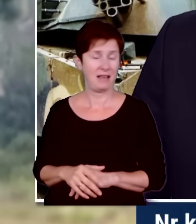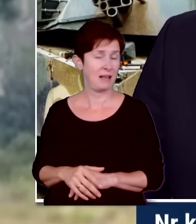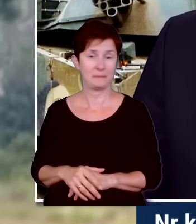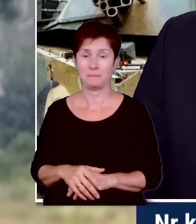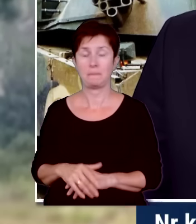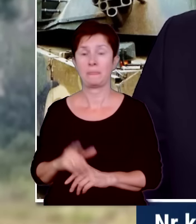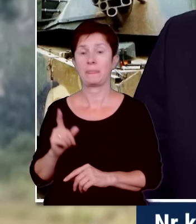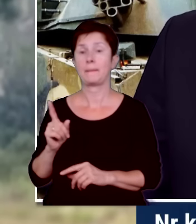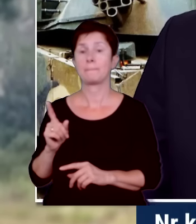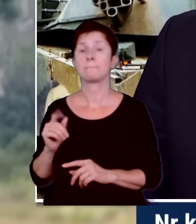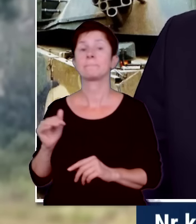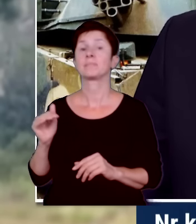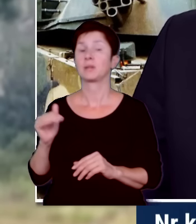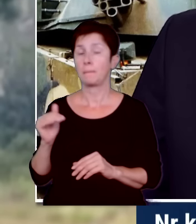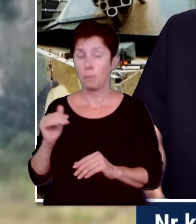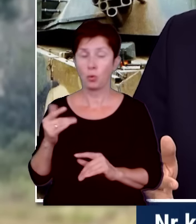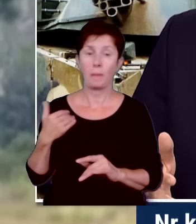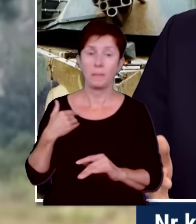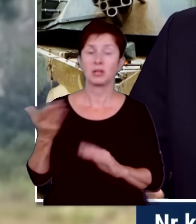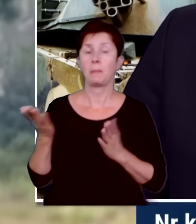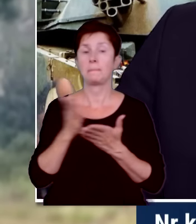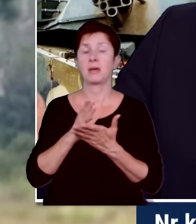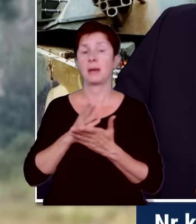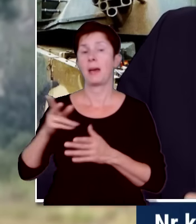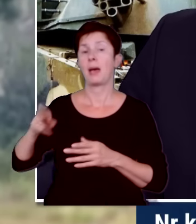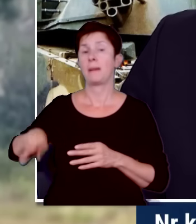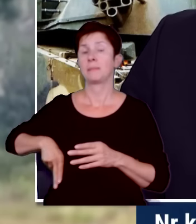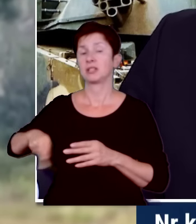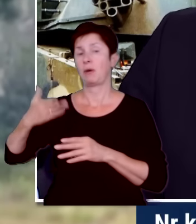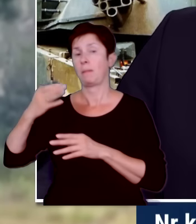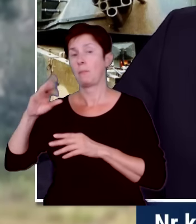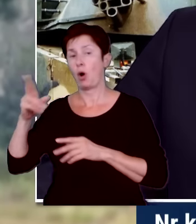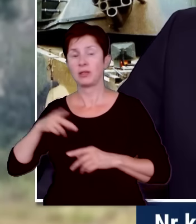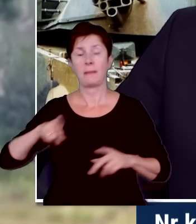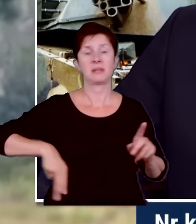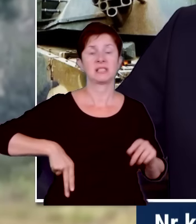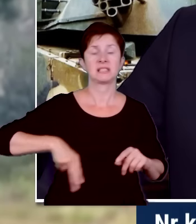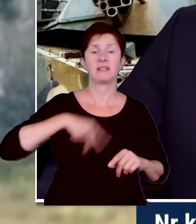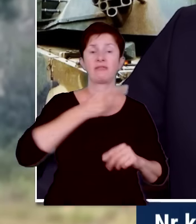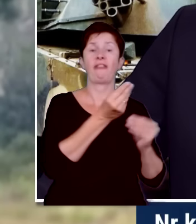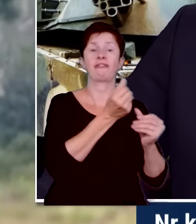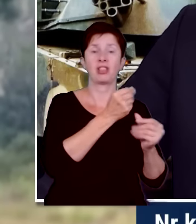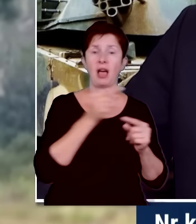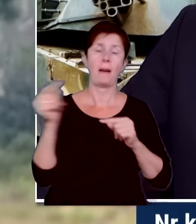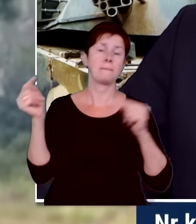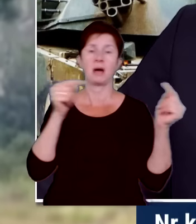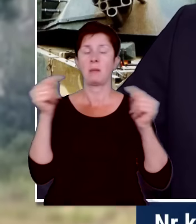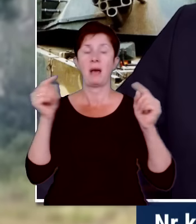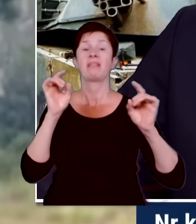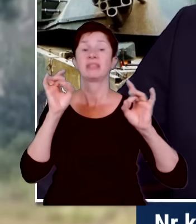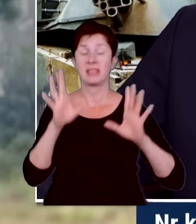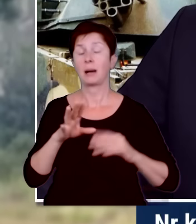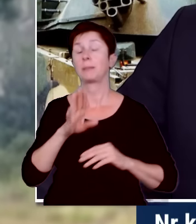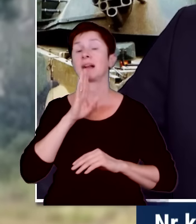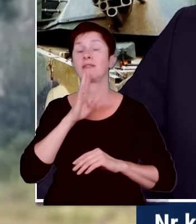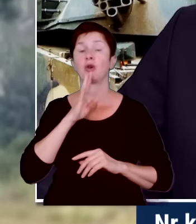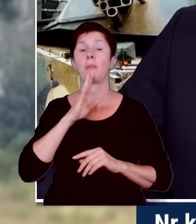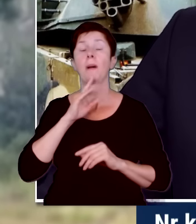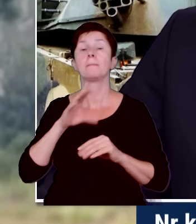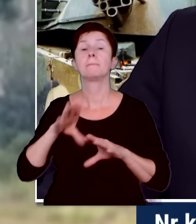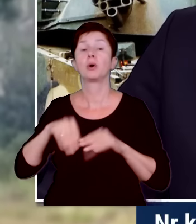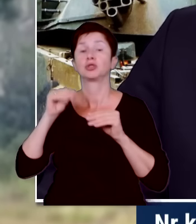może mieć miejsce pomiędzy Ministerstwem Obrony Narodowej A Ministerstwem finansów i prawdopodobnie dokumentem źródłowym są dokumenty